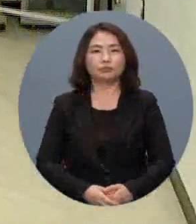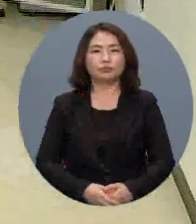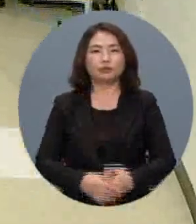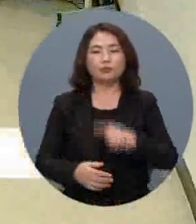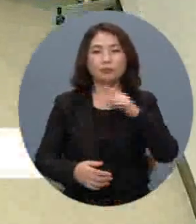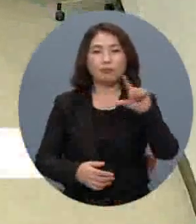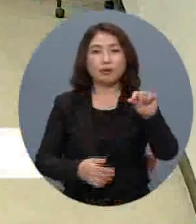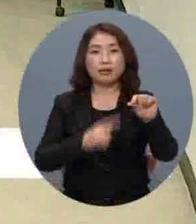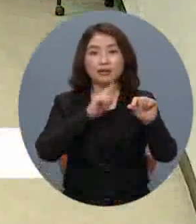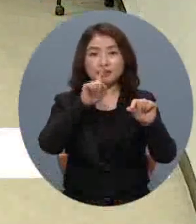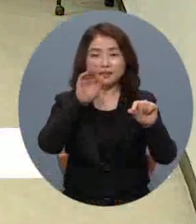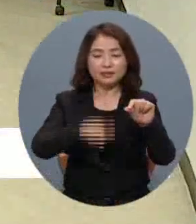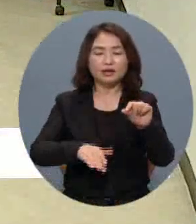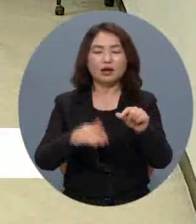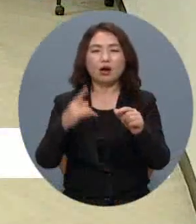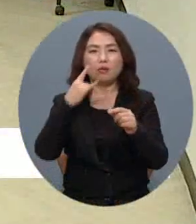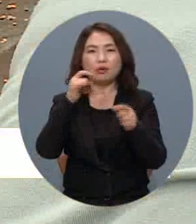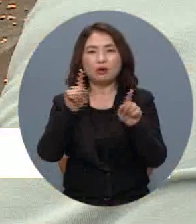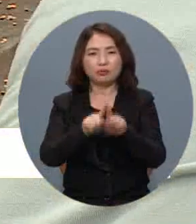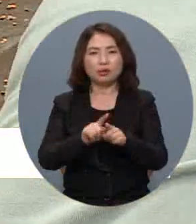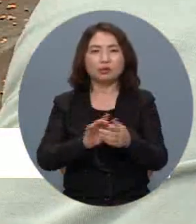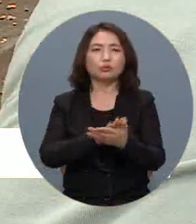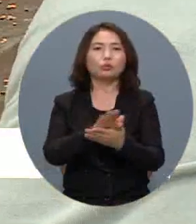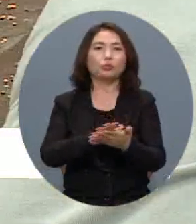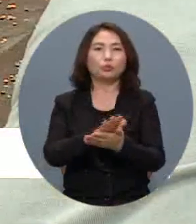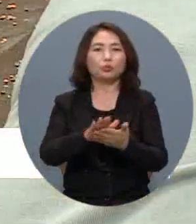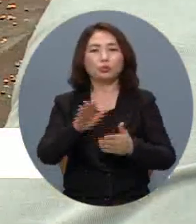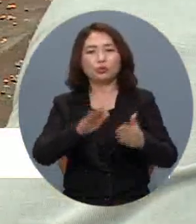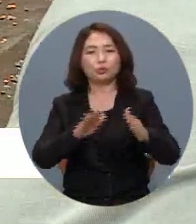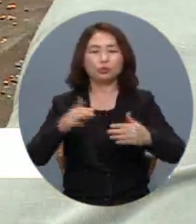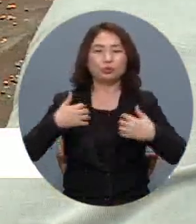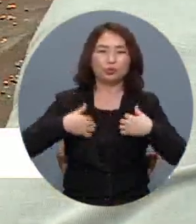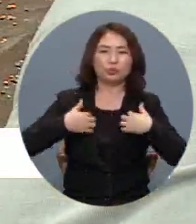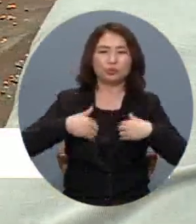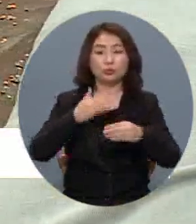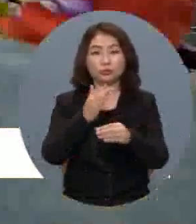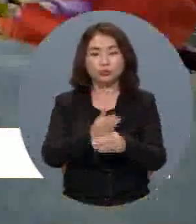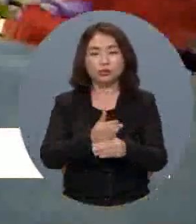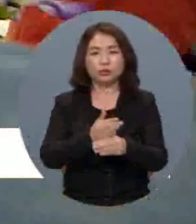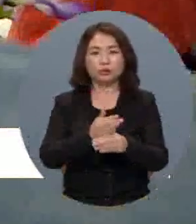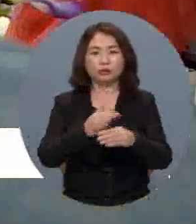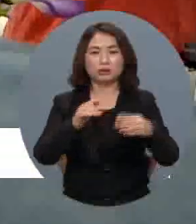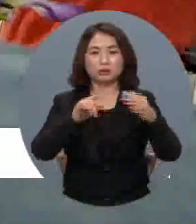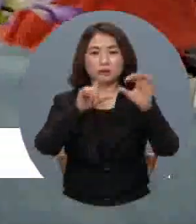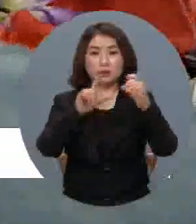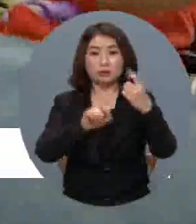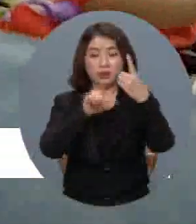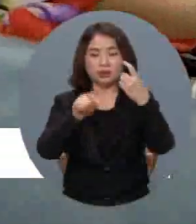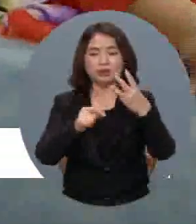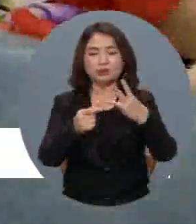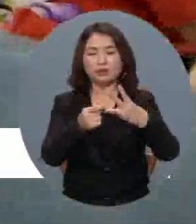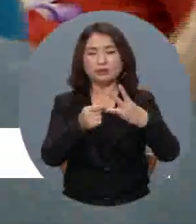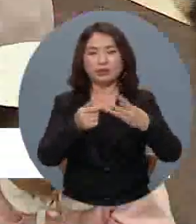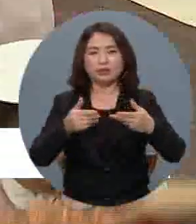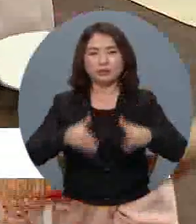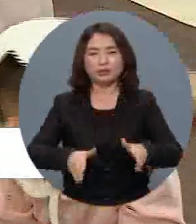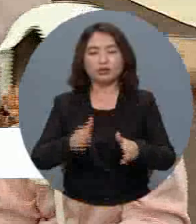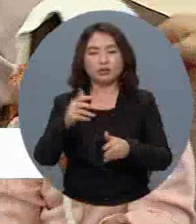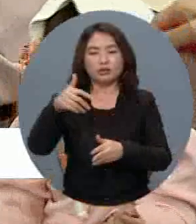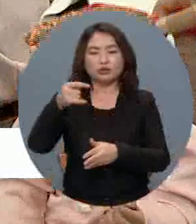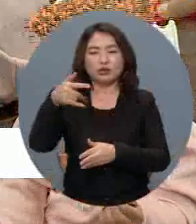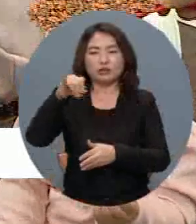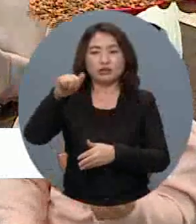만 1살이 안된 아이들이 엄마와 함께 촉감 놀이에 푹 빠졌습니다 다음달 셋째 출산을 앞둔 최 진희 씨는